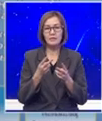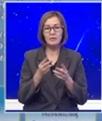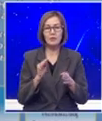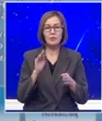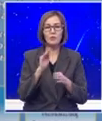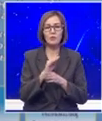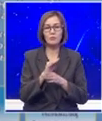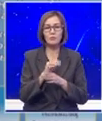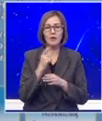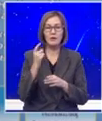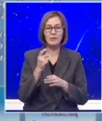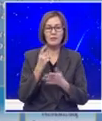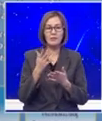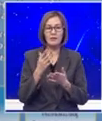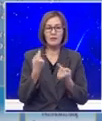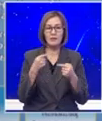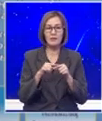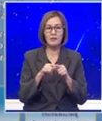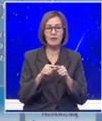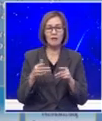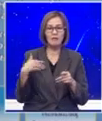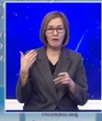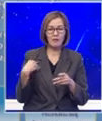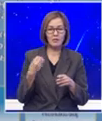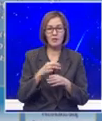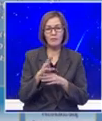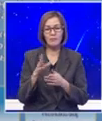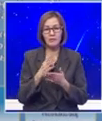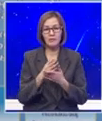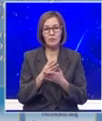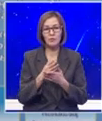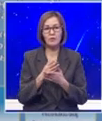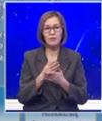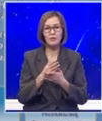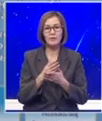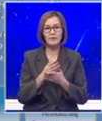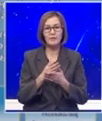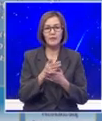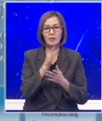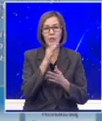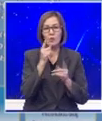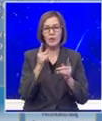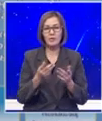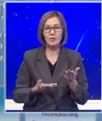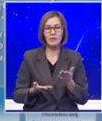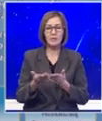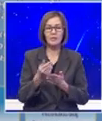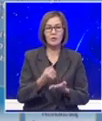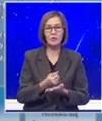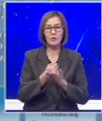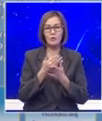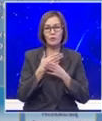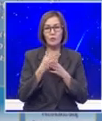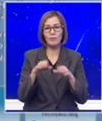қосымша шаруалардың техникалық тыңайтқышпен қамтамасыз ету, науқандық кезеңдерде тиісті деңгейде қолдау.